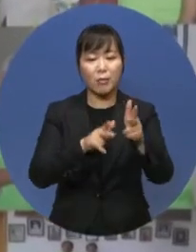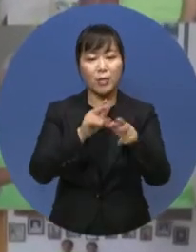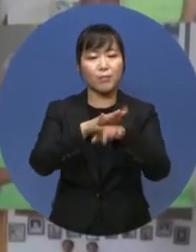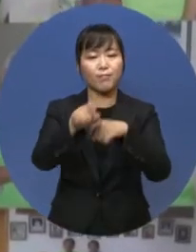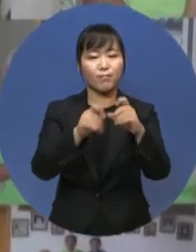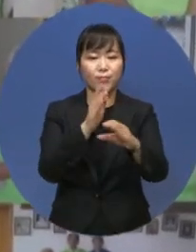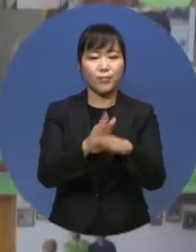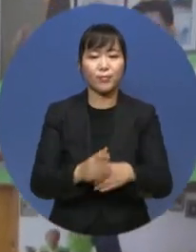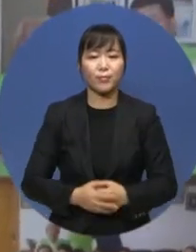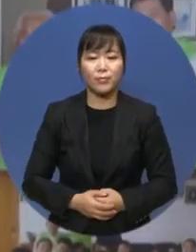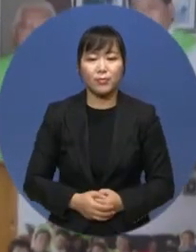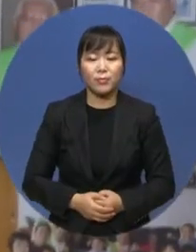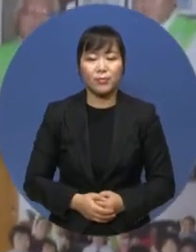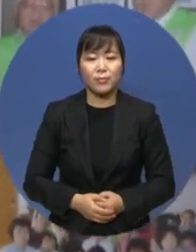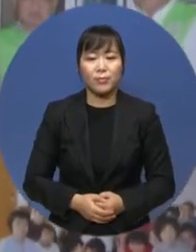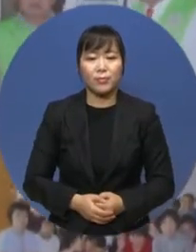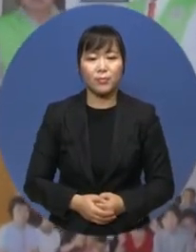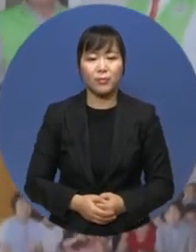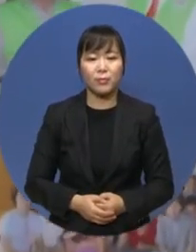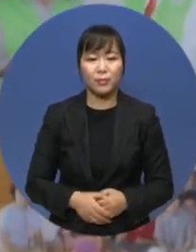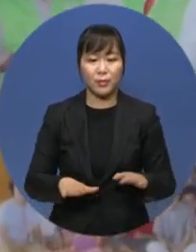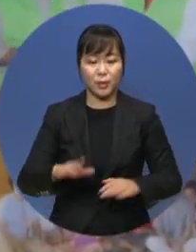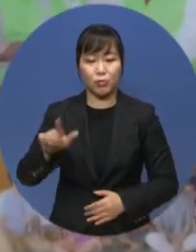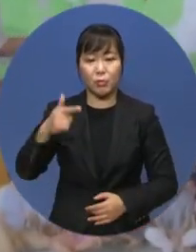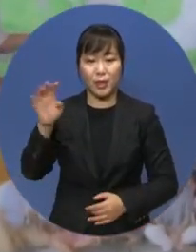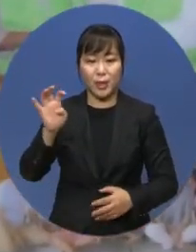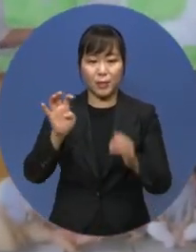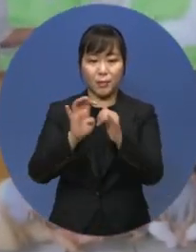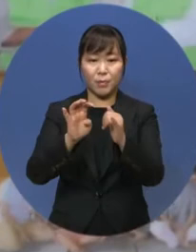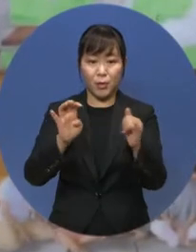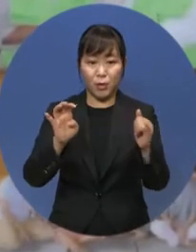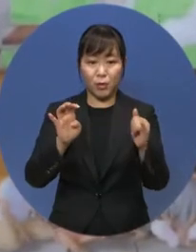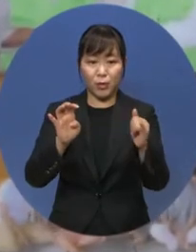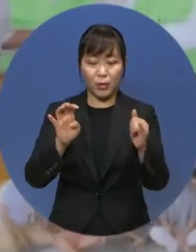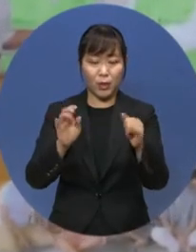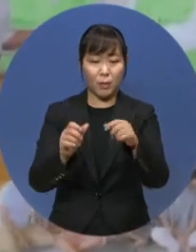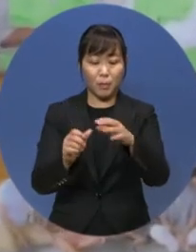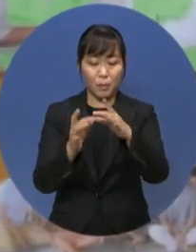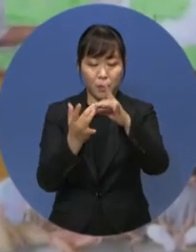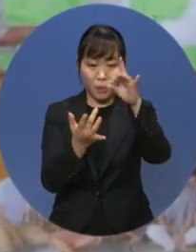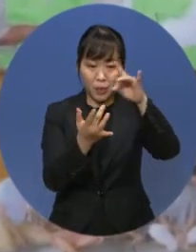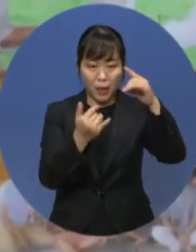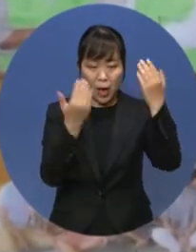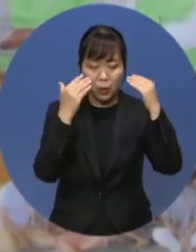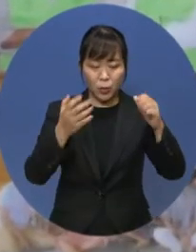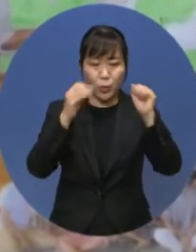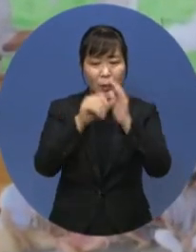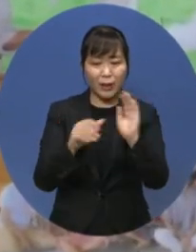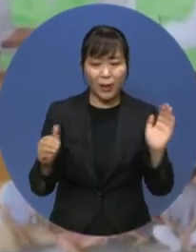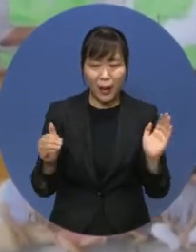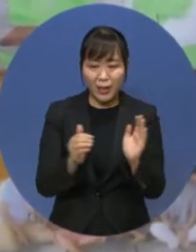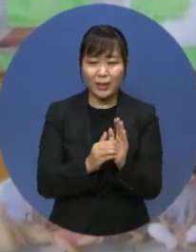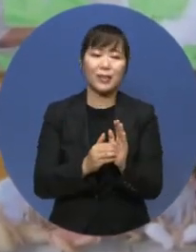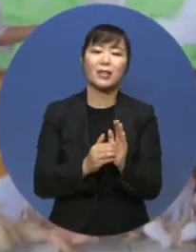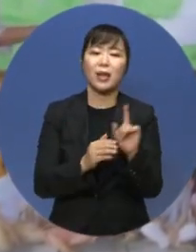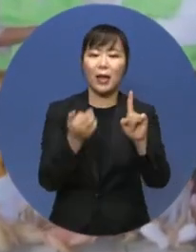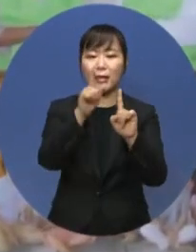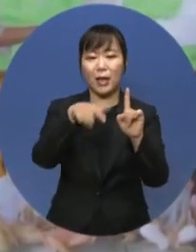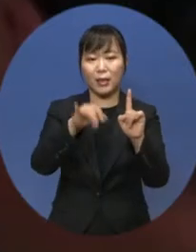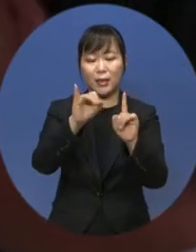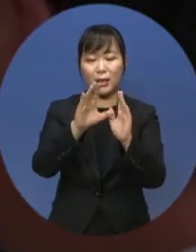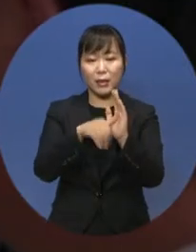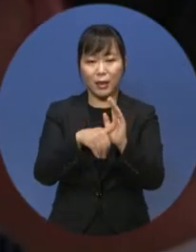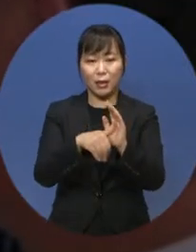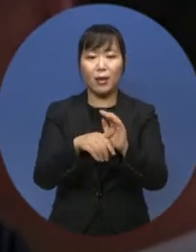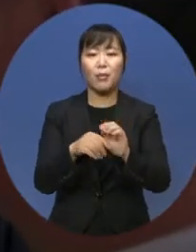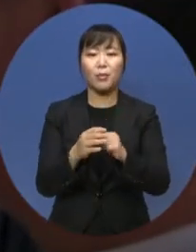있습니다. 현재 640여 명이 장학생으로 선발돼 학교를 졸업할 때까지 한 학기에